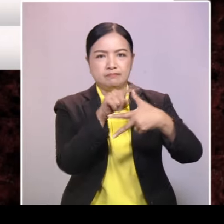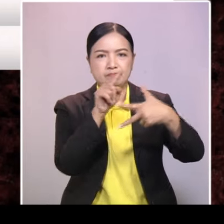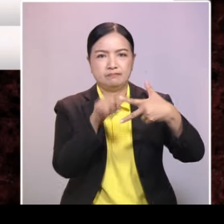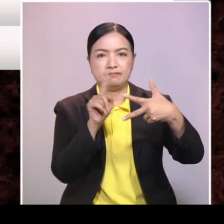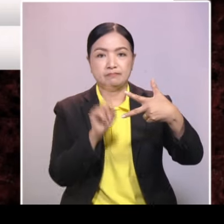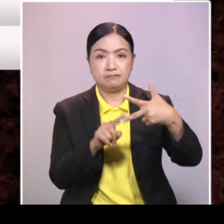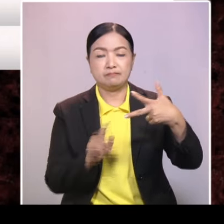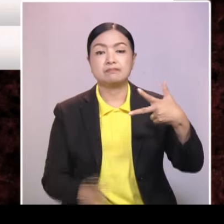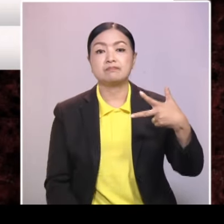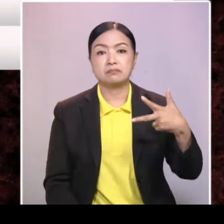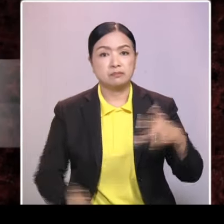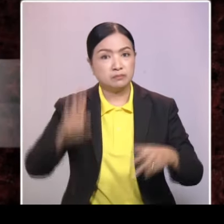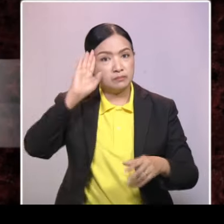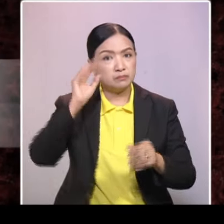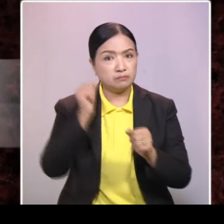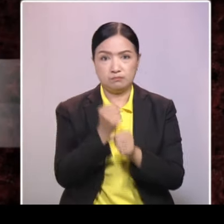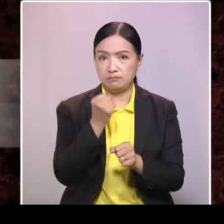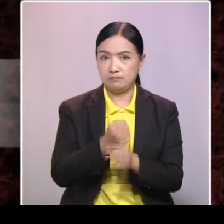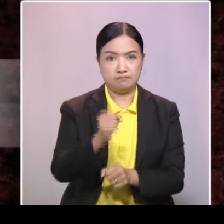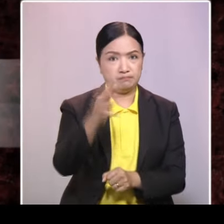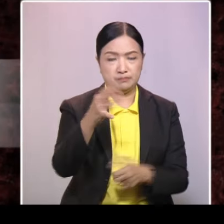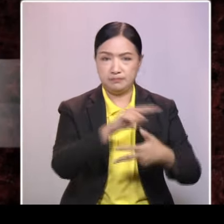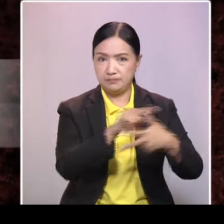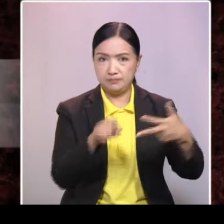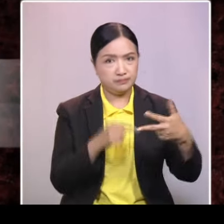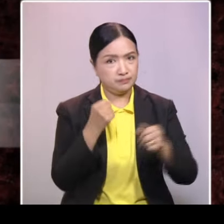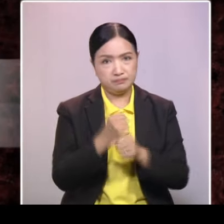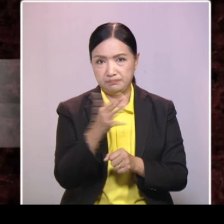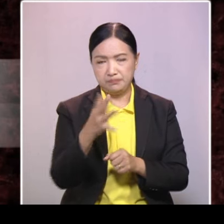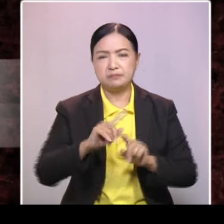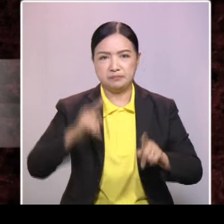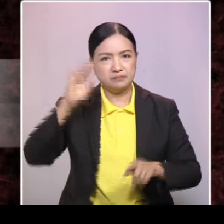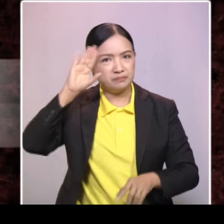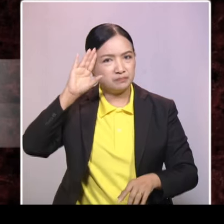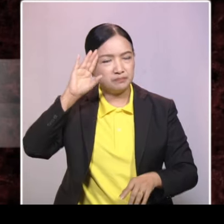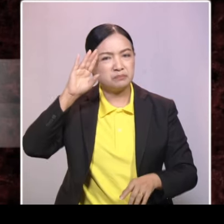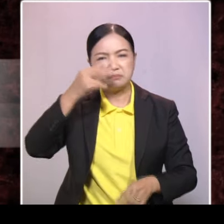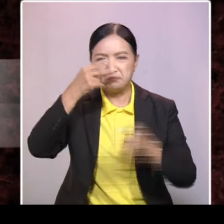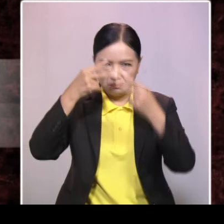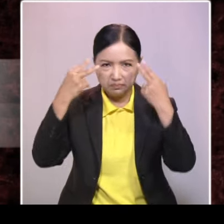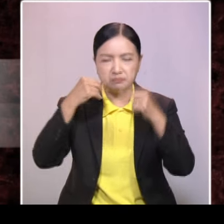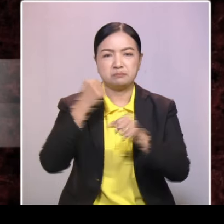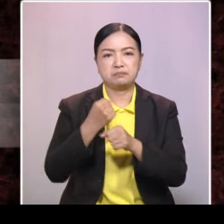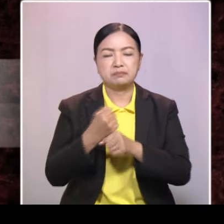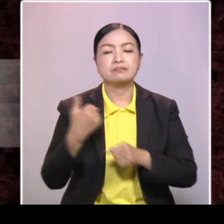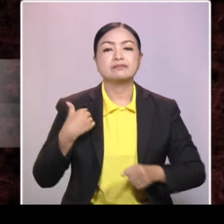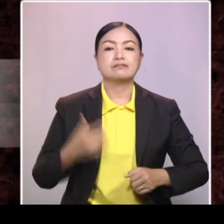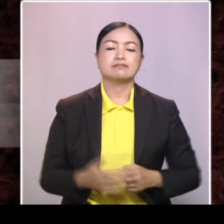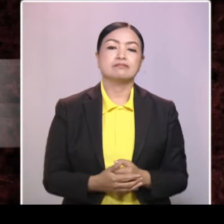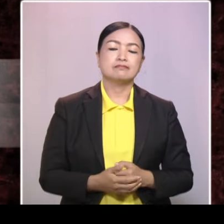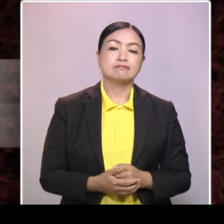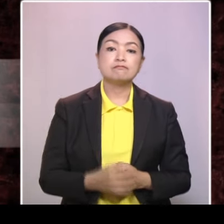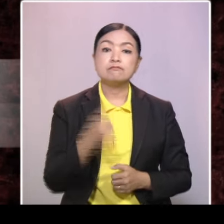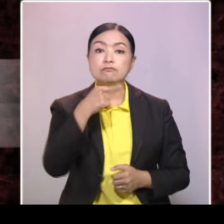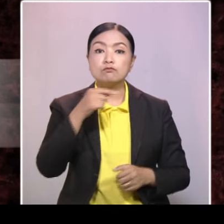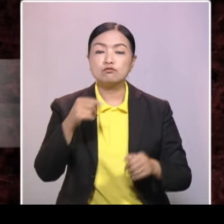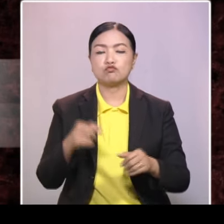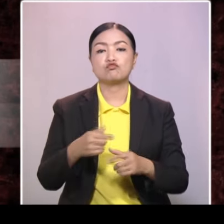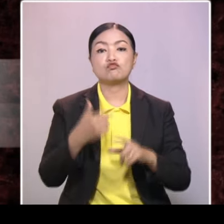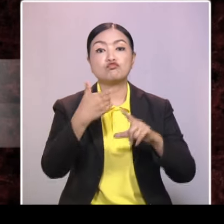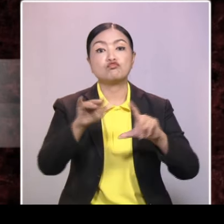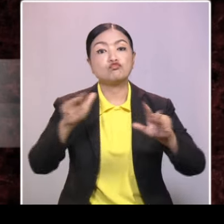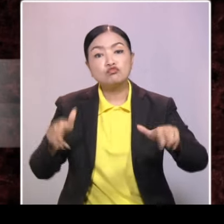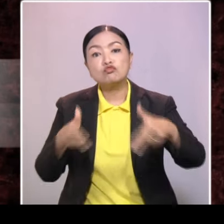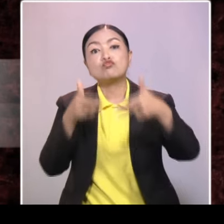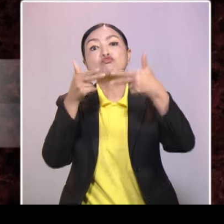แต่วาตำรวจจิจะไม่ทำสามสิ่งนี้เพราะฉะนั้นนะคุผชม จำใหขึ้นใจเลยครัใครที่โทรลายมา